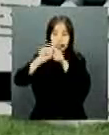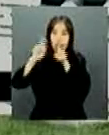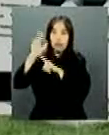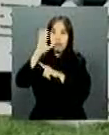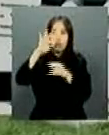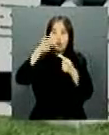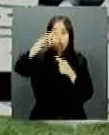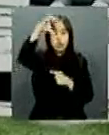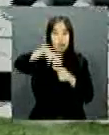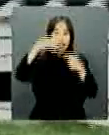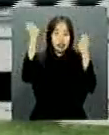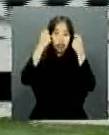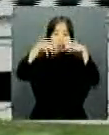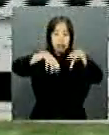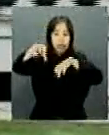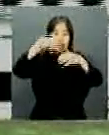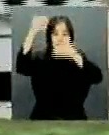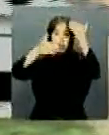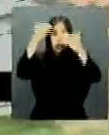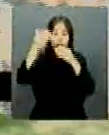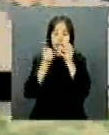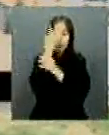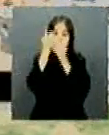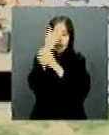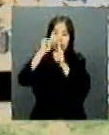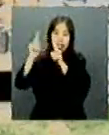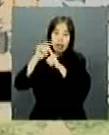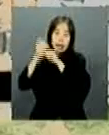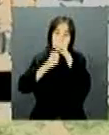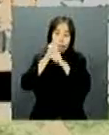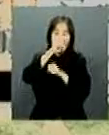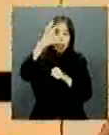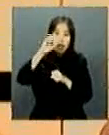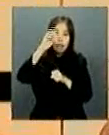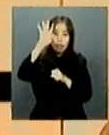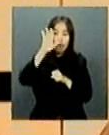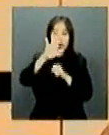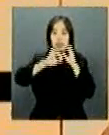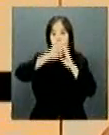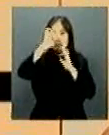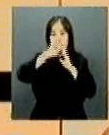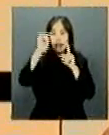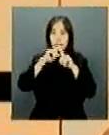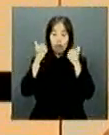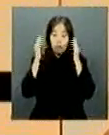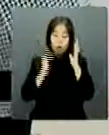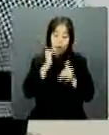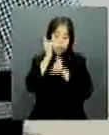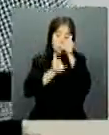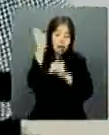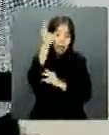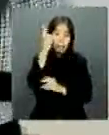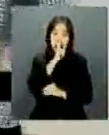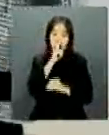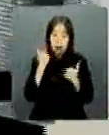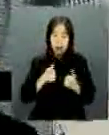ลกเฉลิมพระเกียรติราชพฤกษ์2554จังหวัดเชียงใหม่กันอย่างคึกคักค่ะนักท่องเที่ยวบางคนบอกว่าสาเหตุที่มาเ